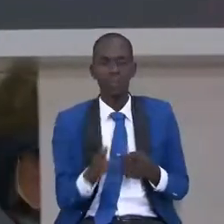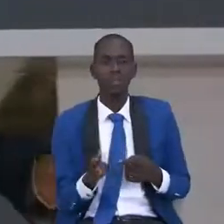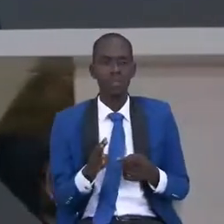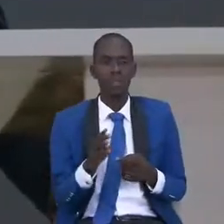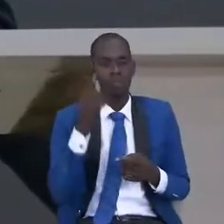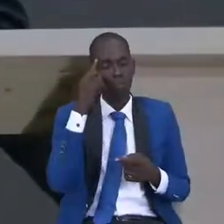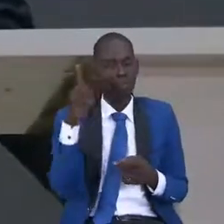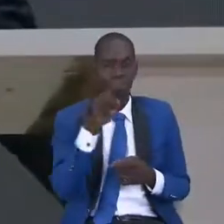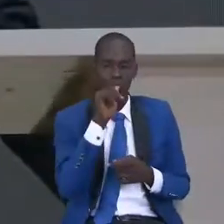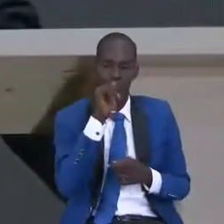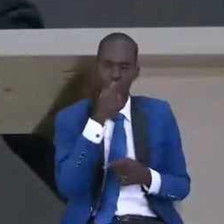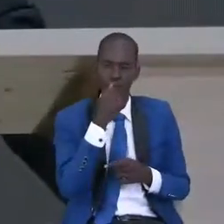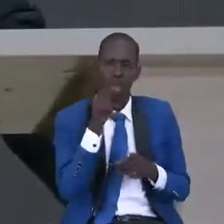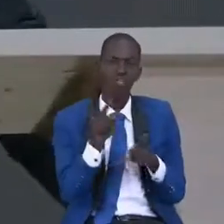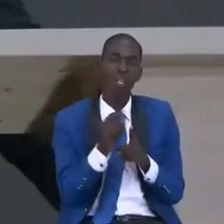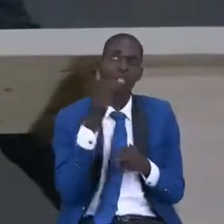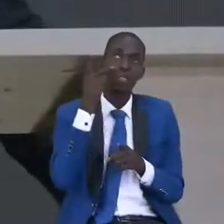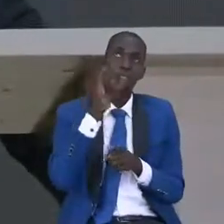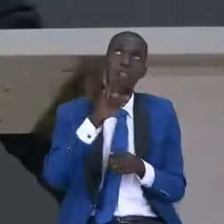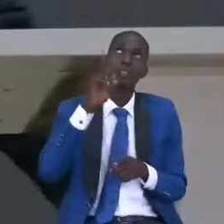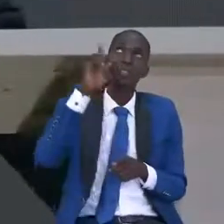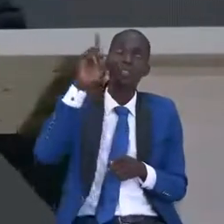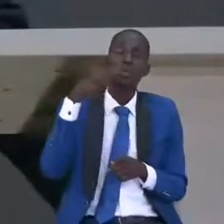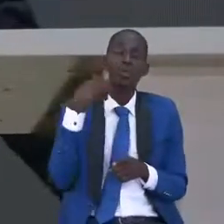est invisible.